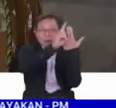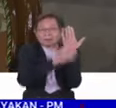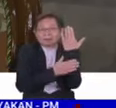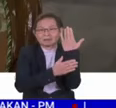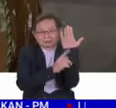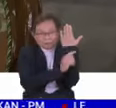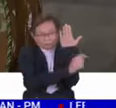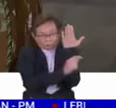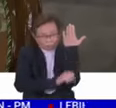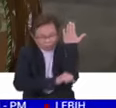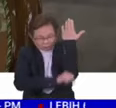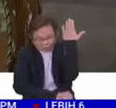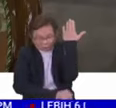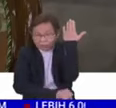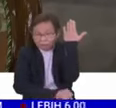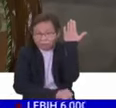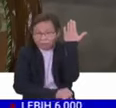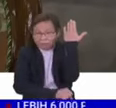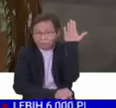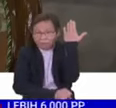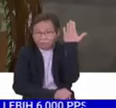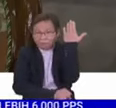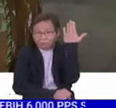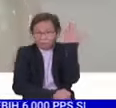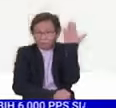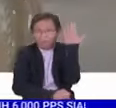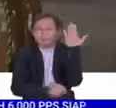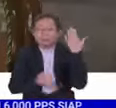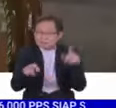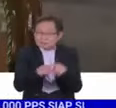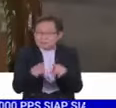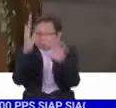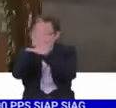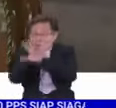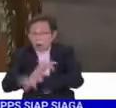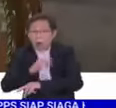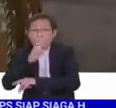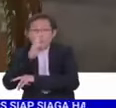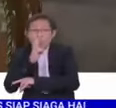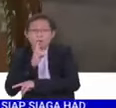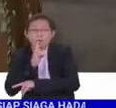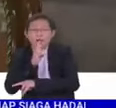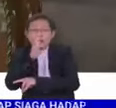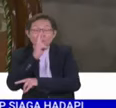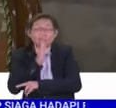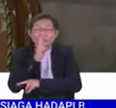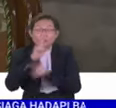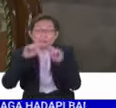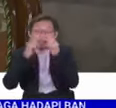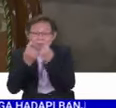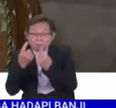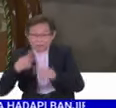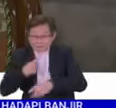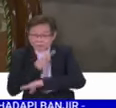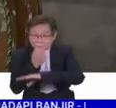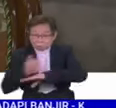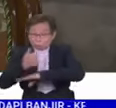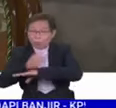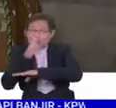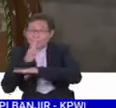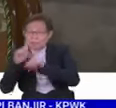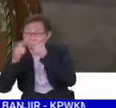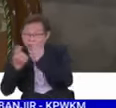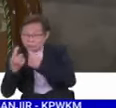di selatan, begitu juga di Miri Sarawak. Red Team kita tu, RED yang kita tubuh tu, kita